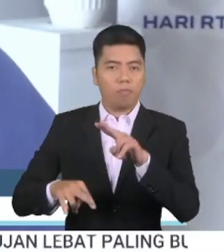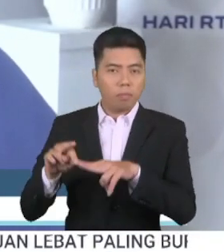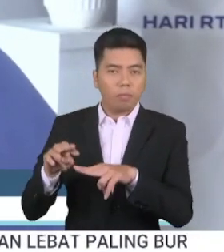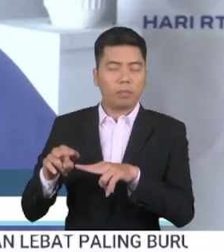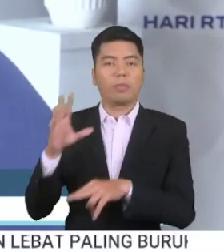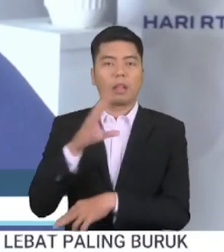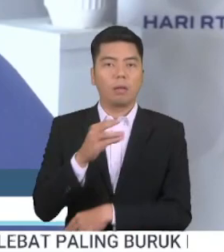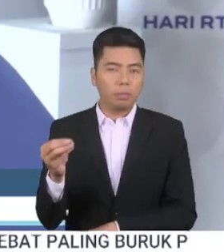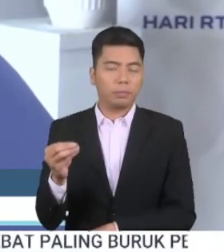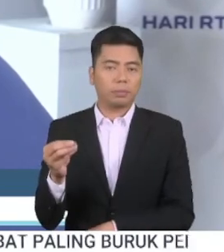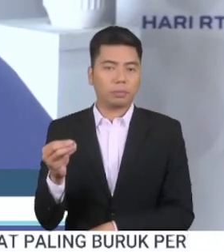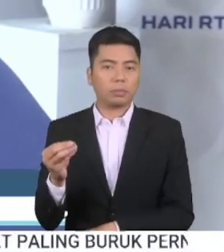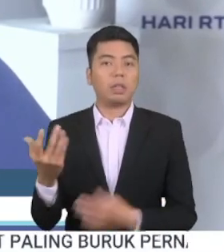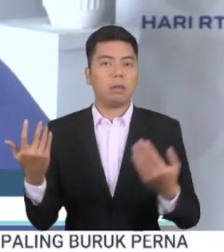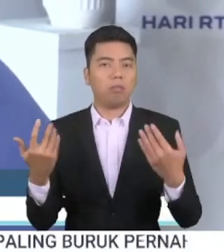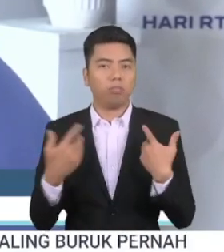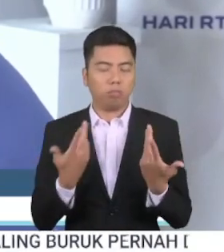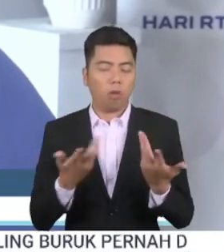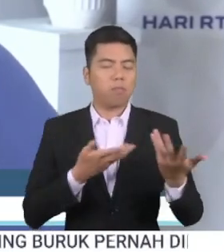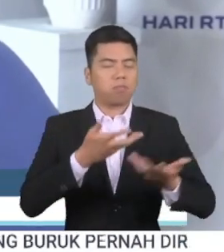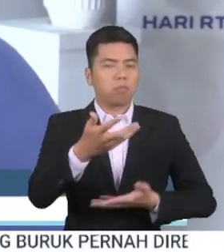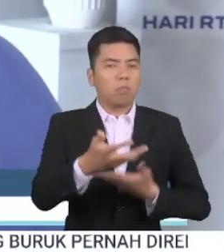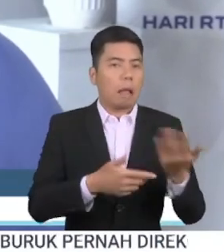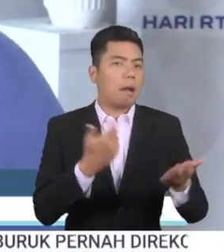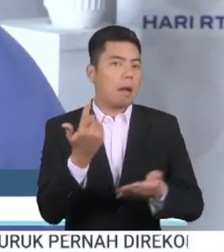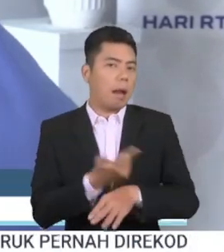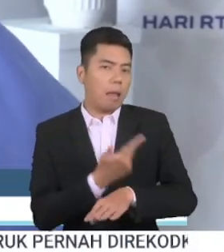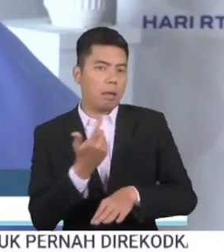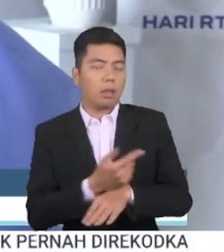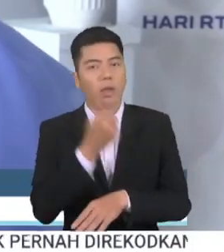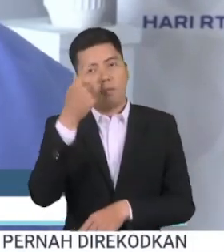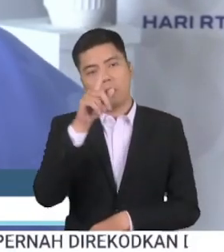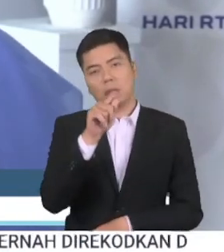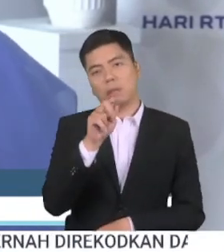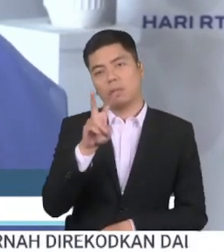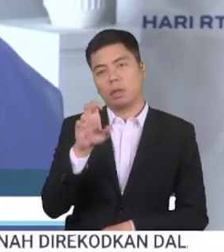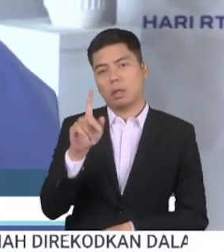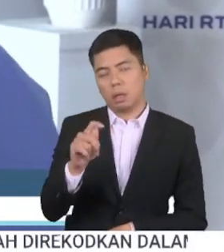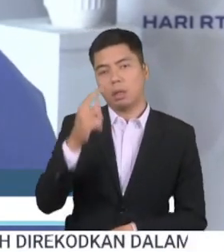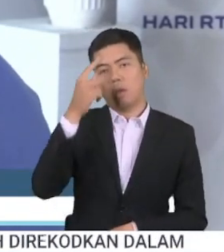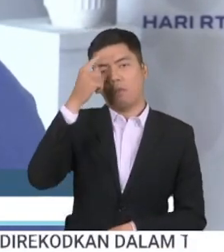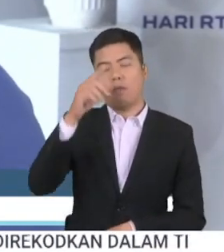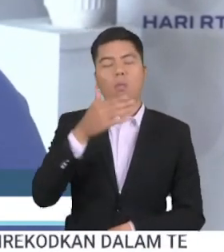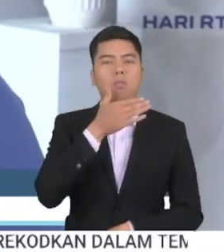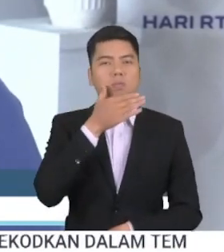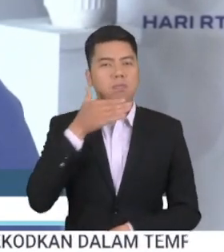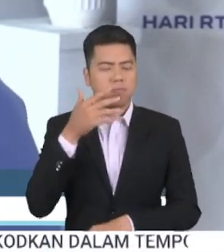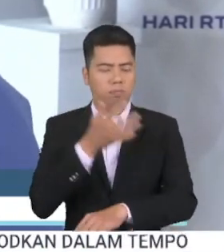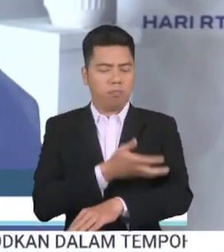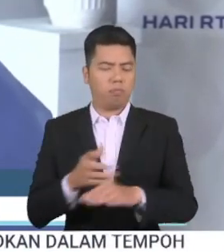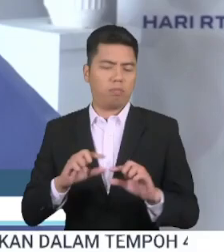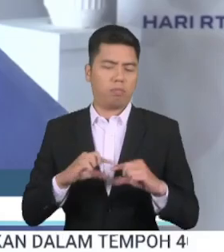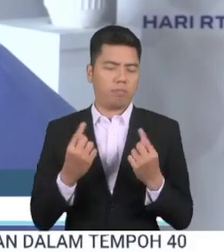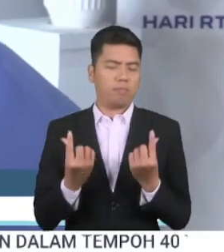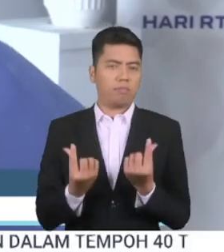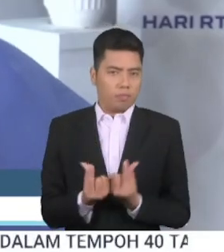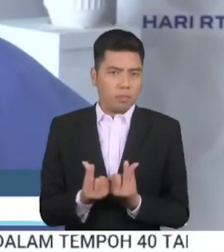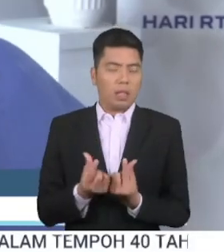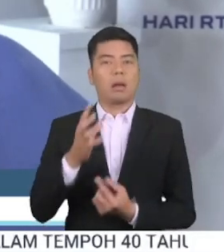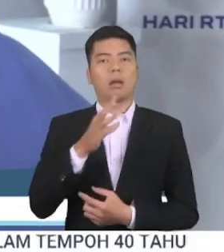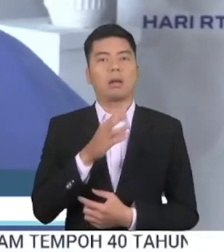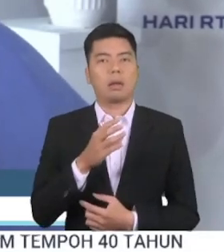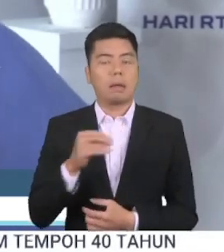ada kupasan mengenai latihan kemahiran TVET untuk para belia di luar sana dan